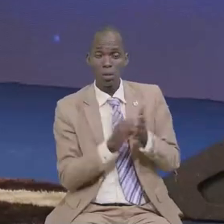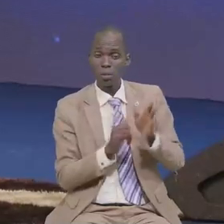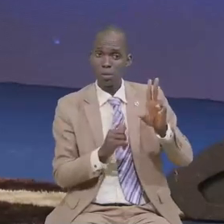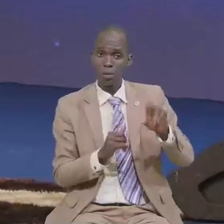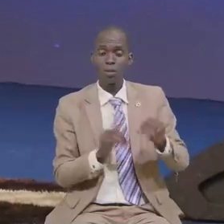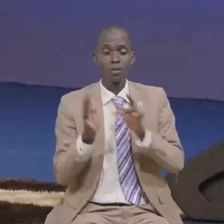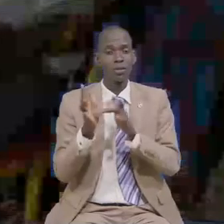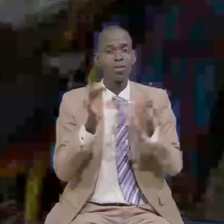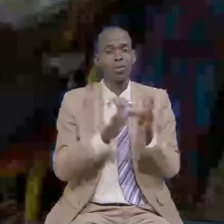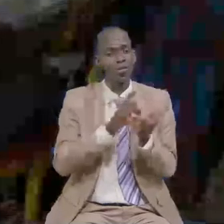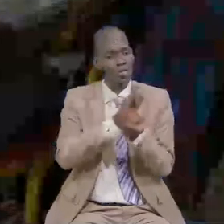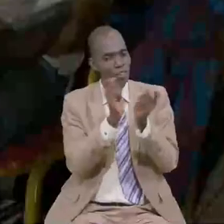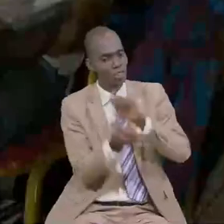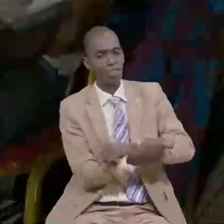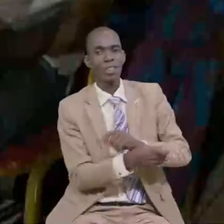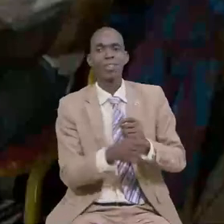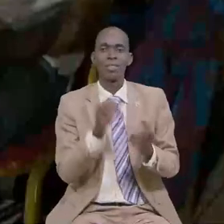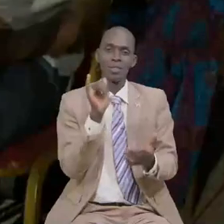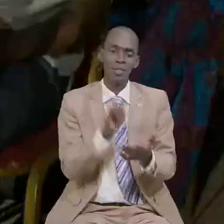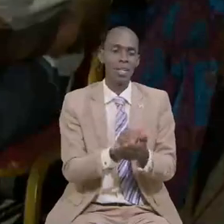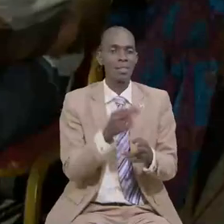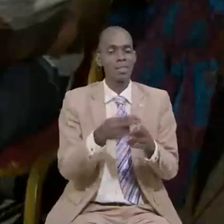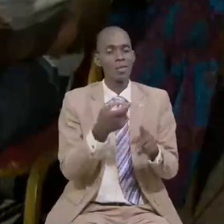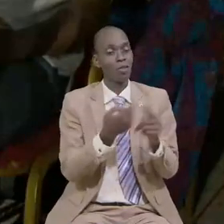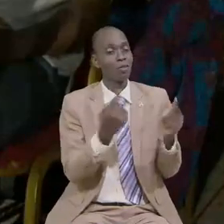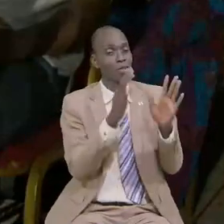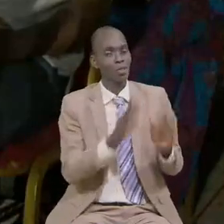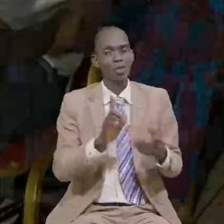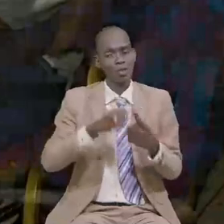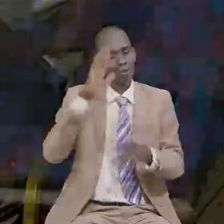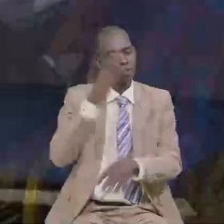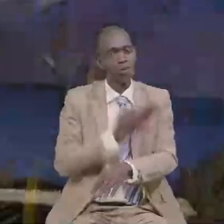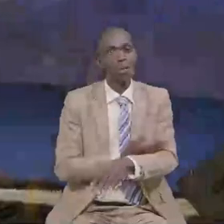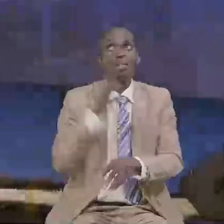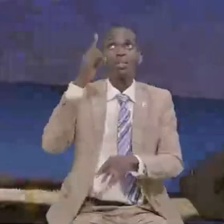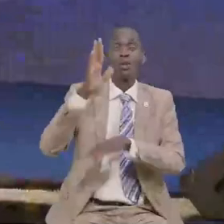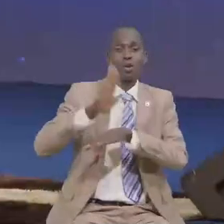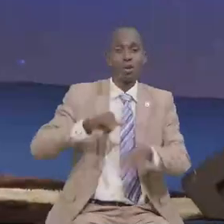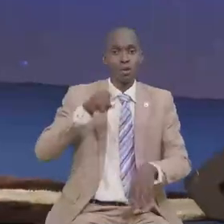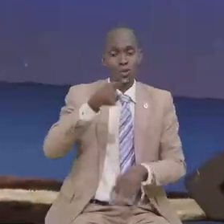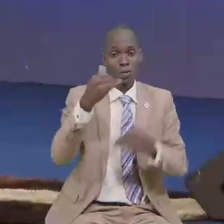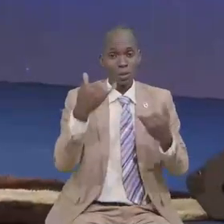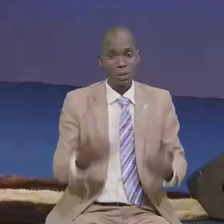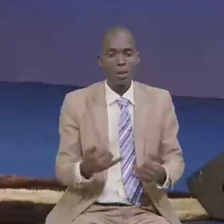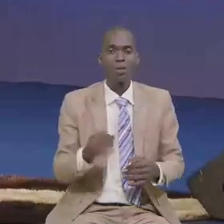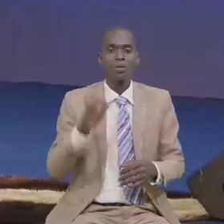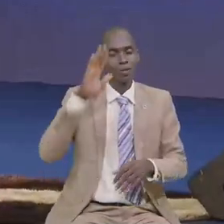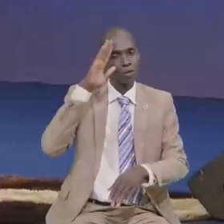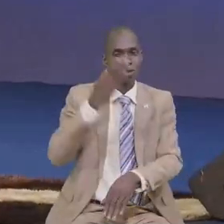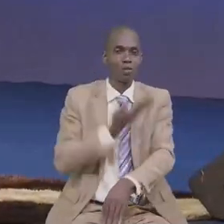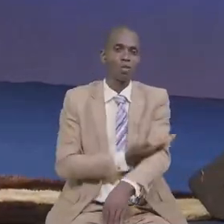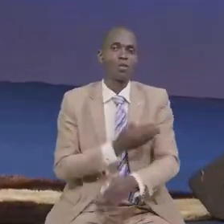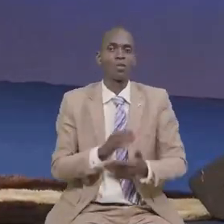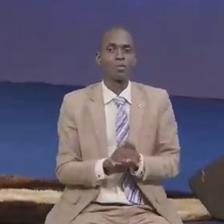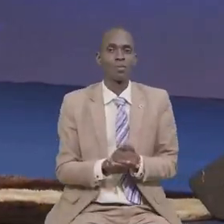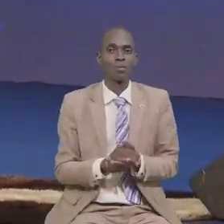Jésus a changé cela. Et dit maintenant que tu dis maintenant, je suis son enfant, je suis son